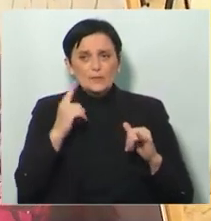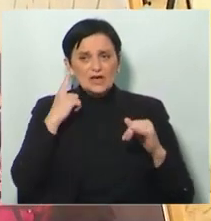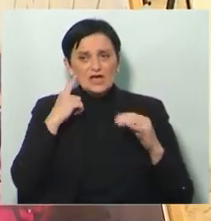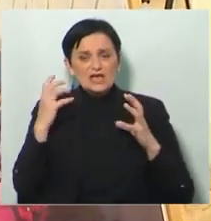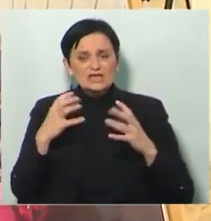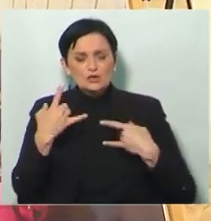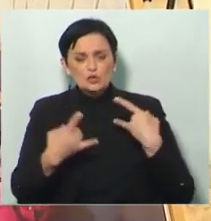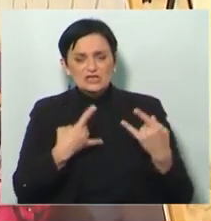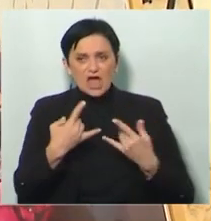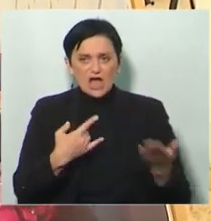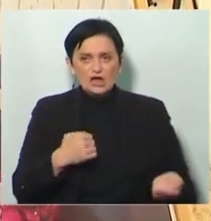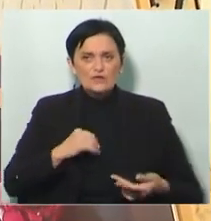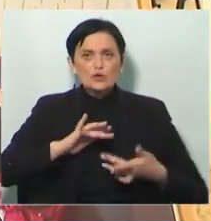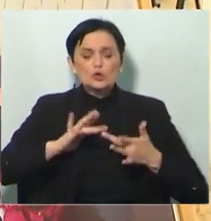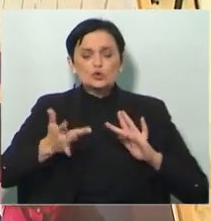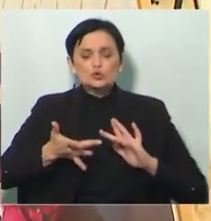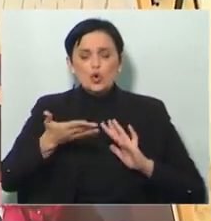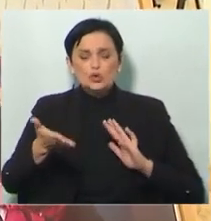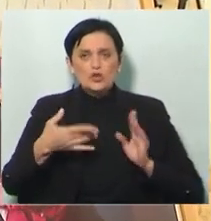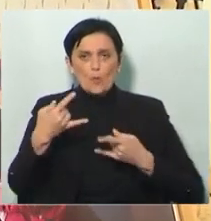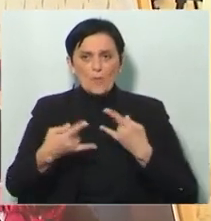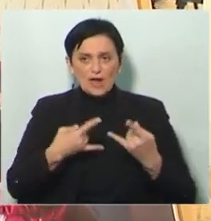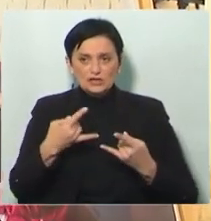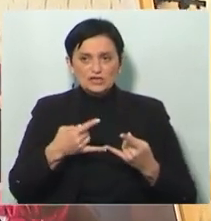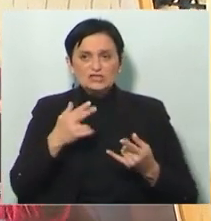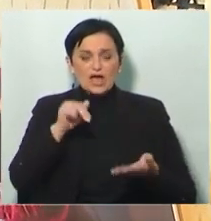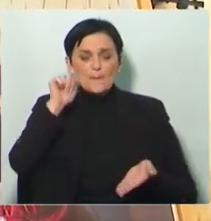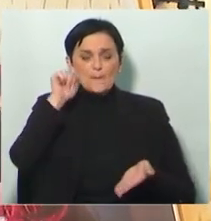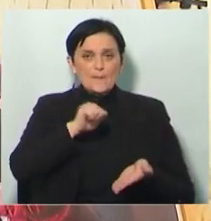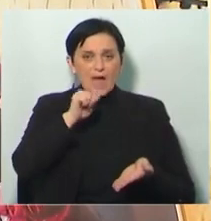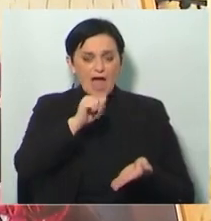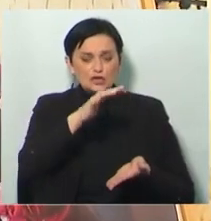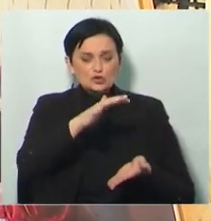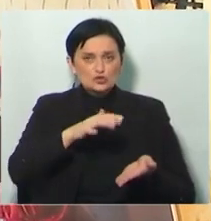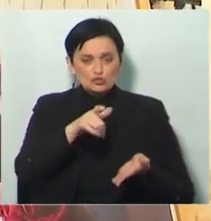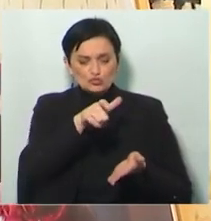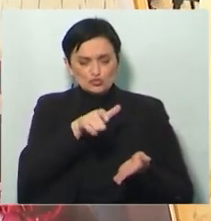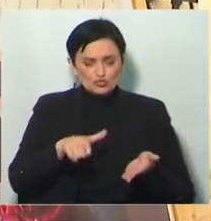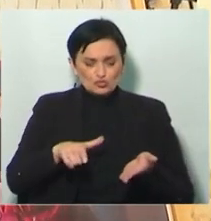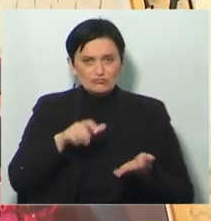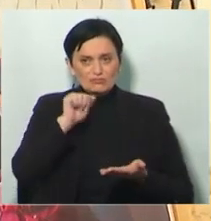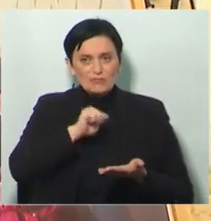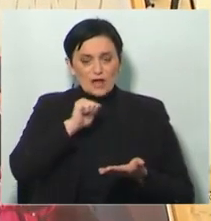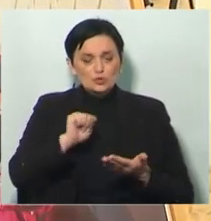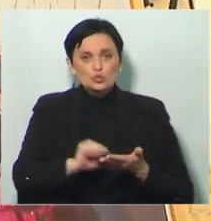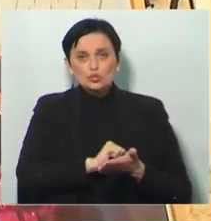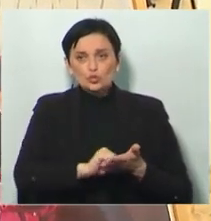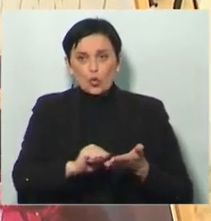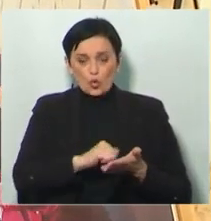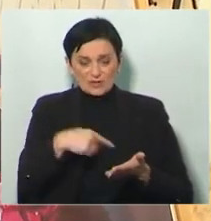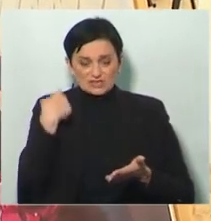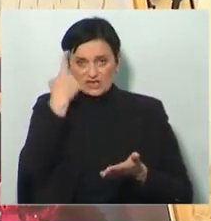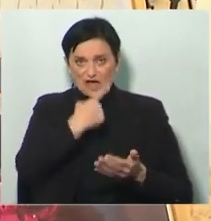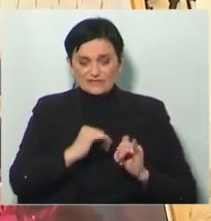რადიოტელევიზიის საშუალებით, სოციალური მედიისა და ბეჭდური ბროშურების, ანუ დოკუმენტების